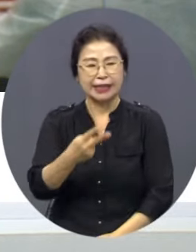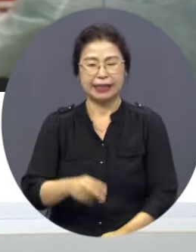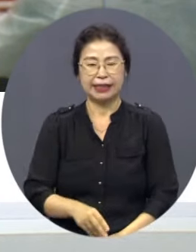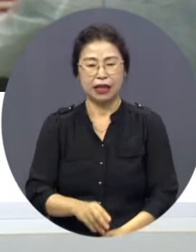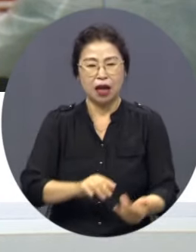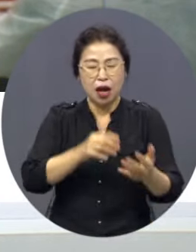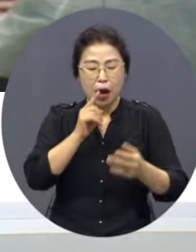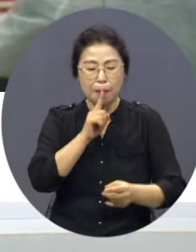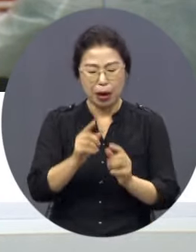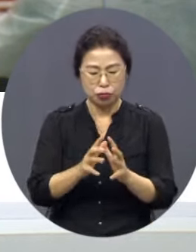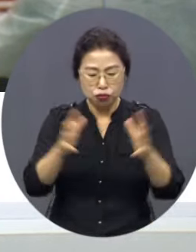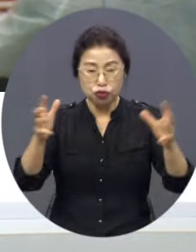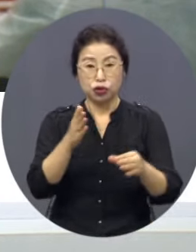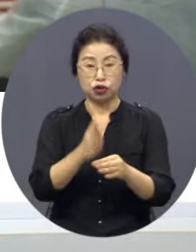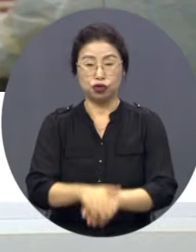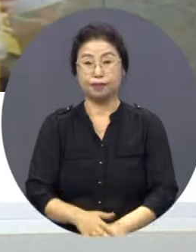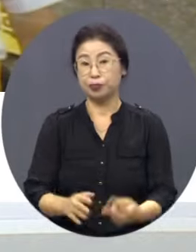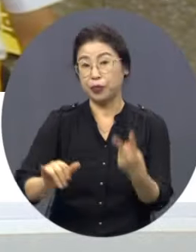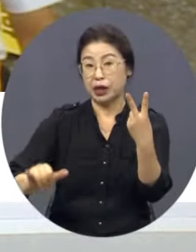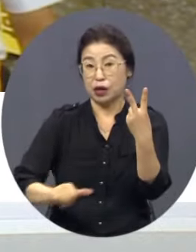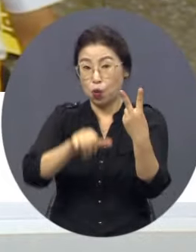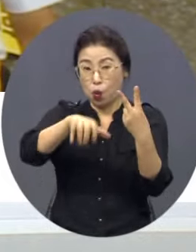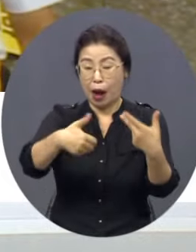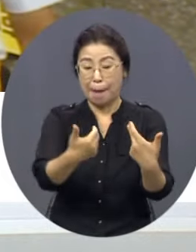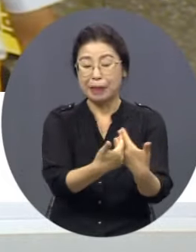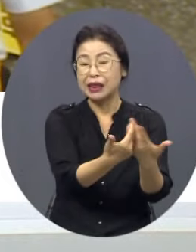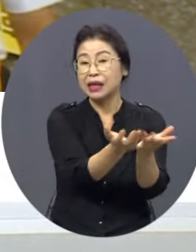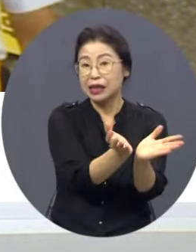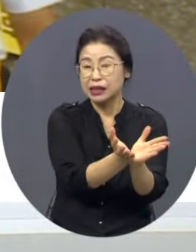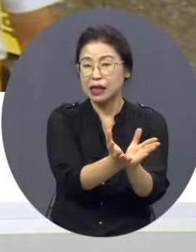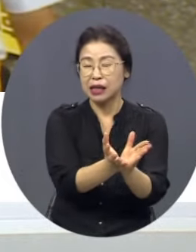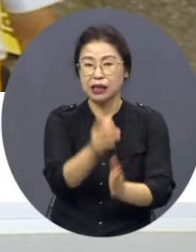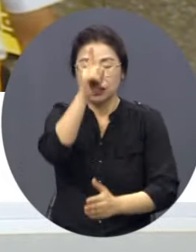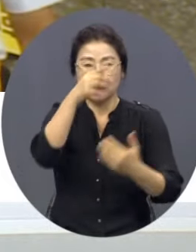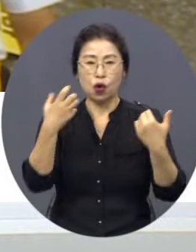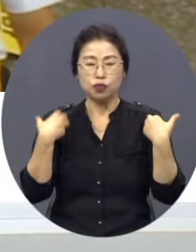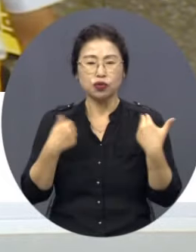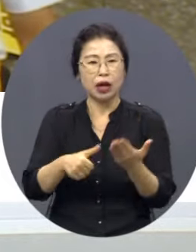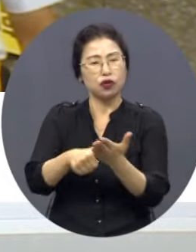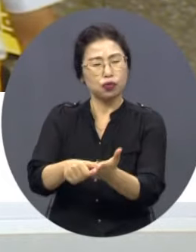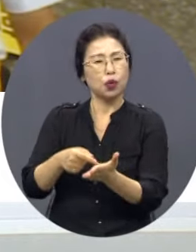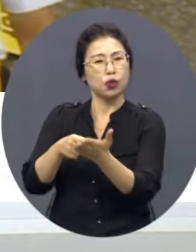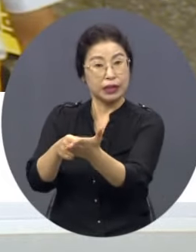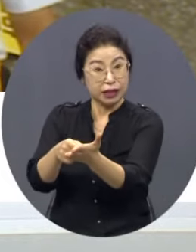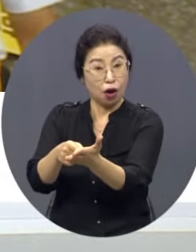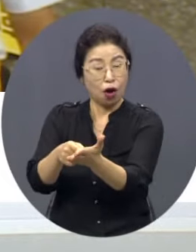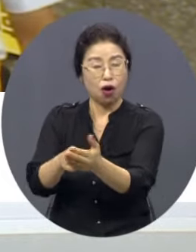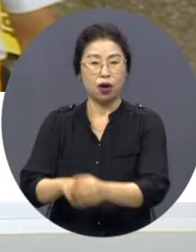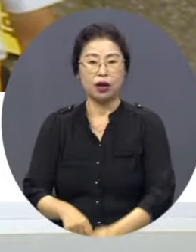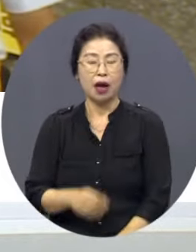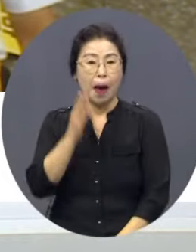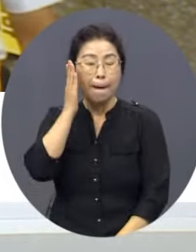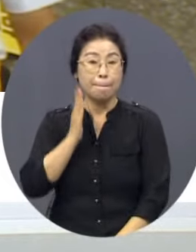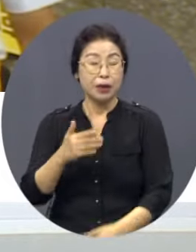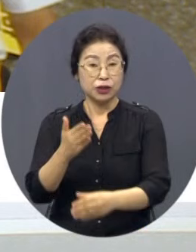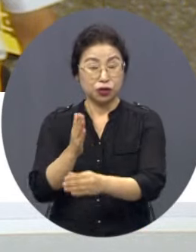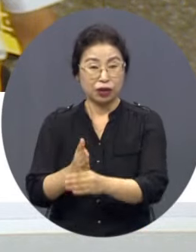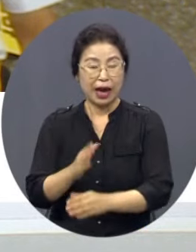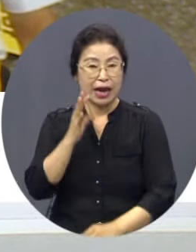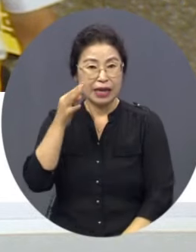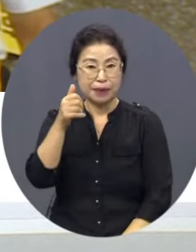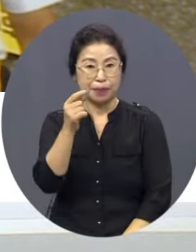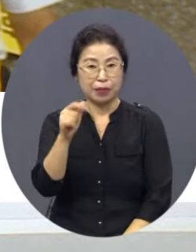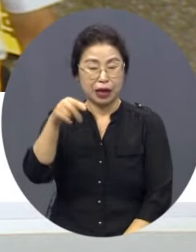쟁점으로 떠오르고 있습니다. 제2공항 반대 단체들은 국토교통부에 주민투표를 요구했고 더불어민주당